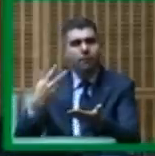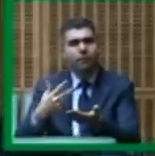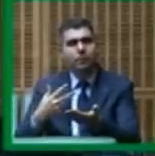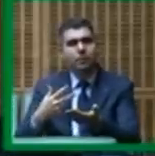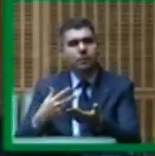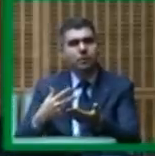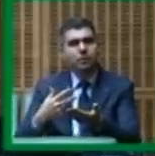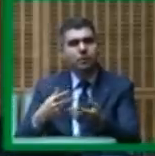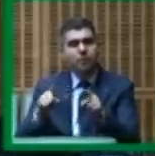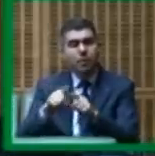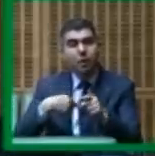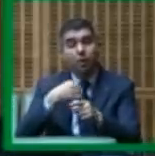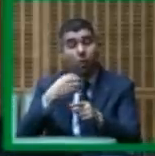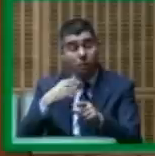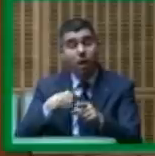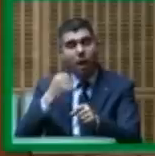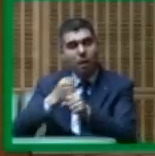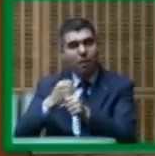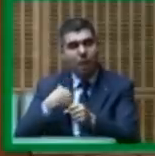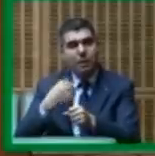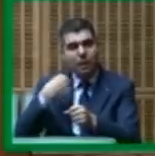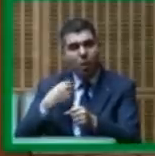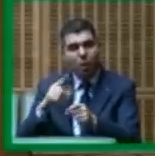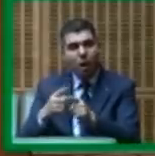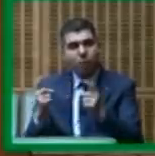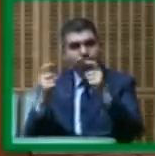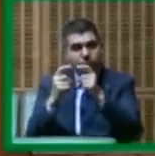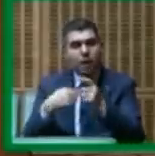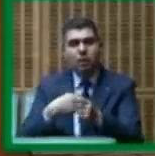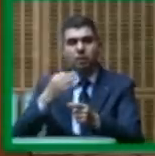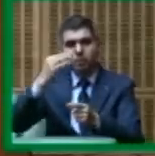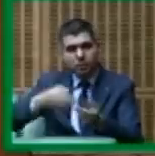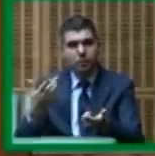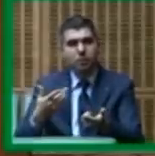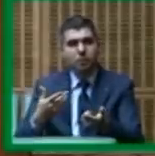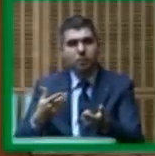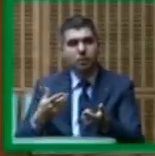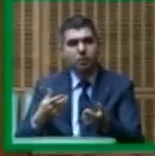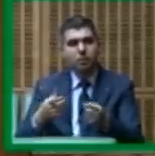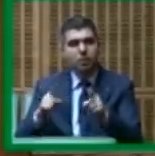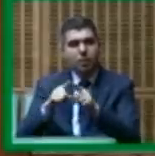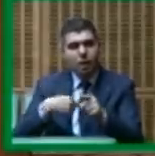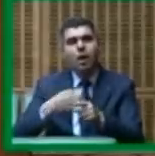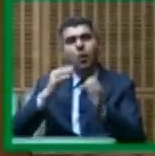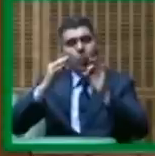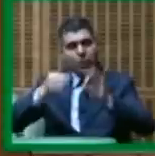ماشي عارضوني، عارضوني خصهم يعارضوا، ولا عارضوني بشي شويه ديال الشراسه مقبول،